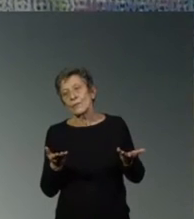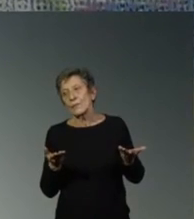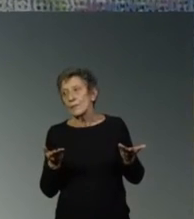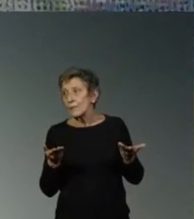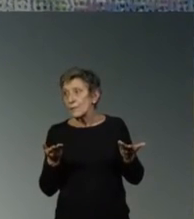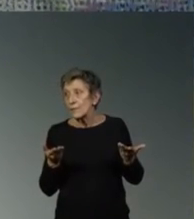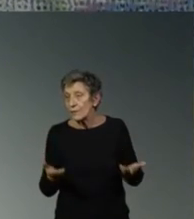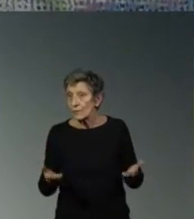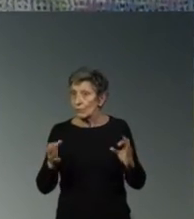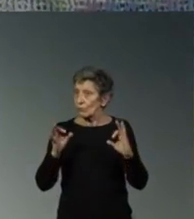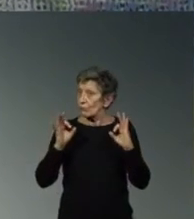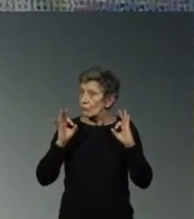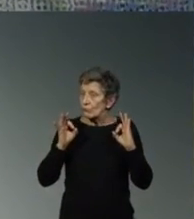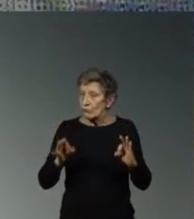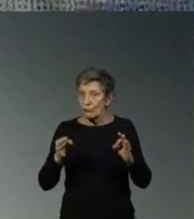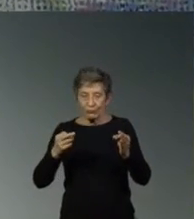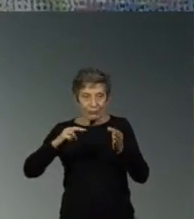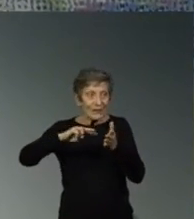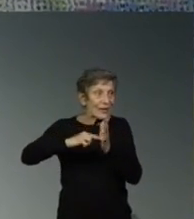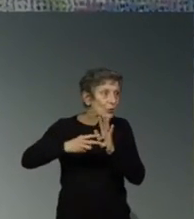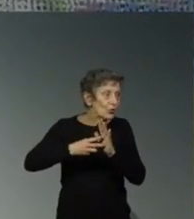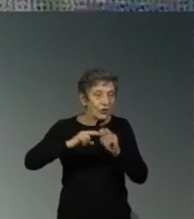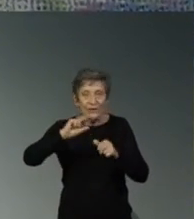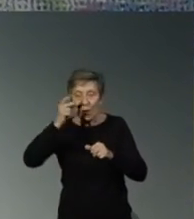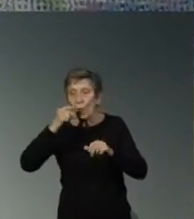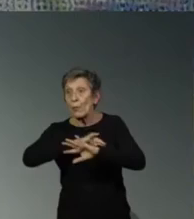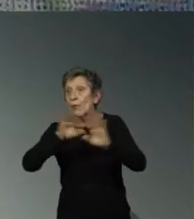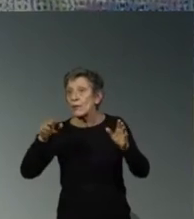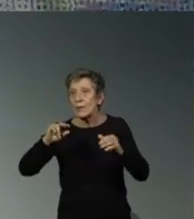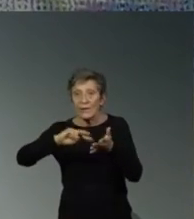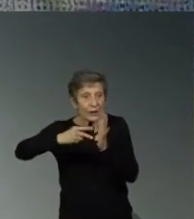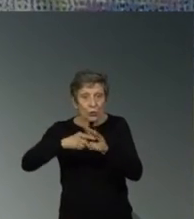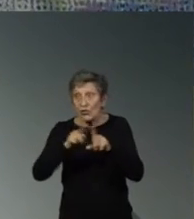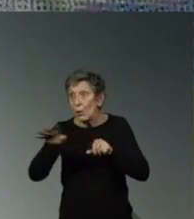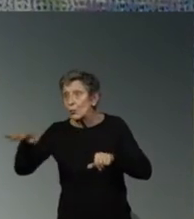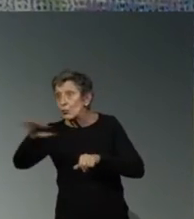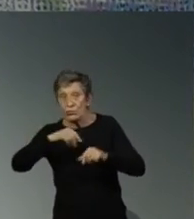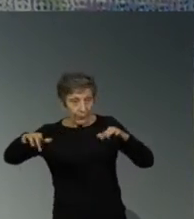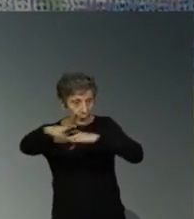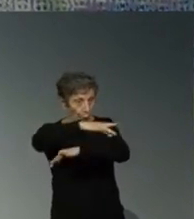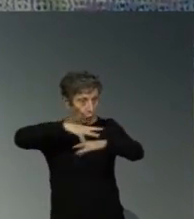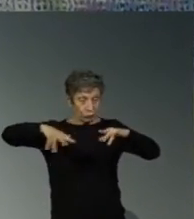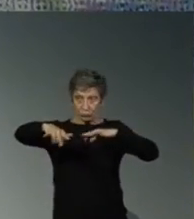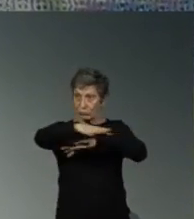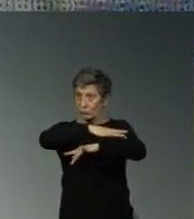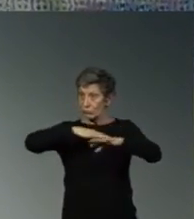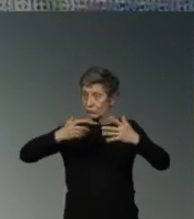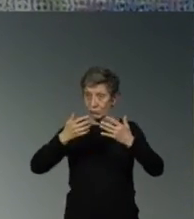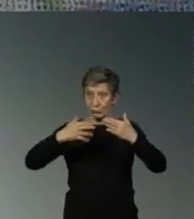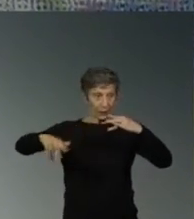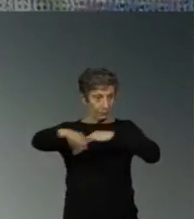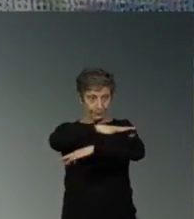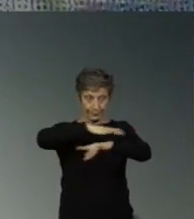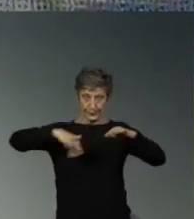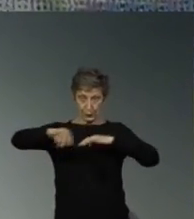qu'effectivement, comprendre le milieu... La technologie, c'est comme tout, c'est un milieu de vie, en fait. Et on vit d'autant mieux qu'on comprend son milieu de